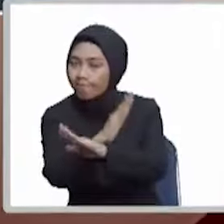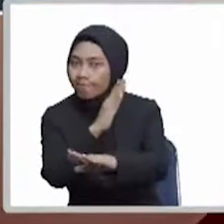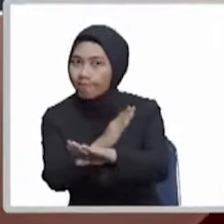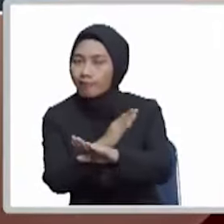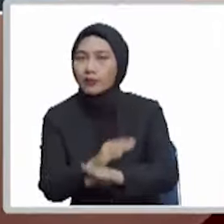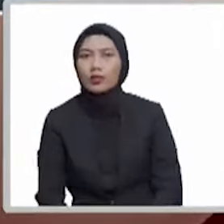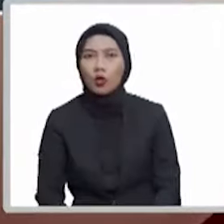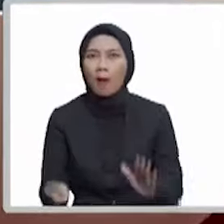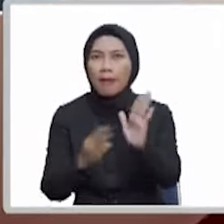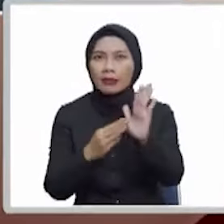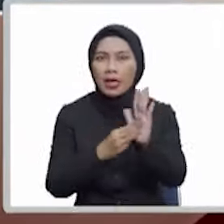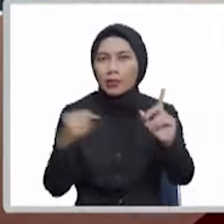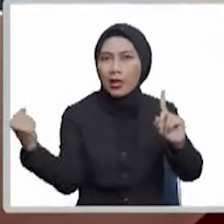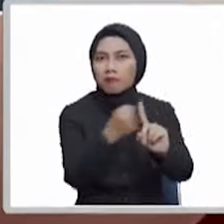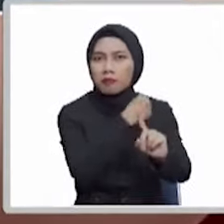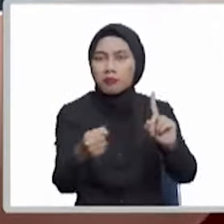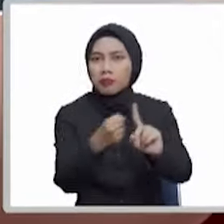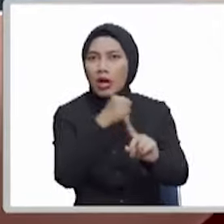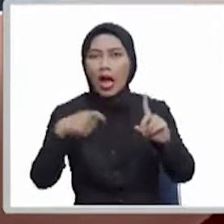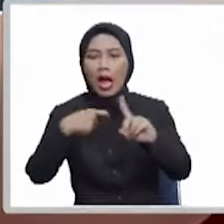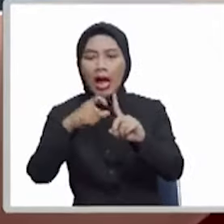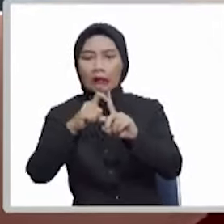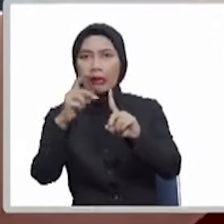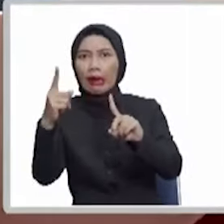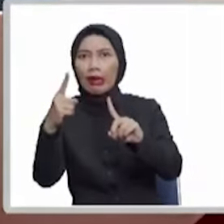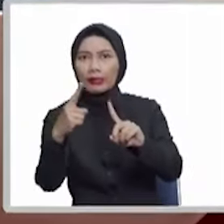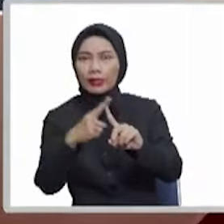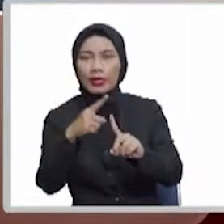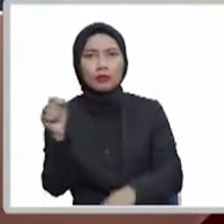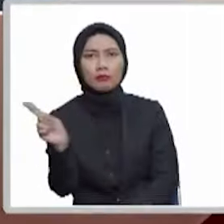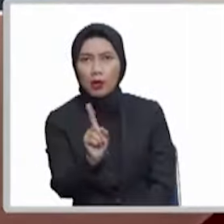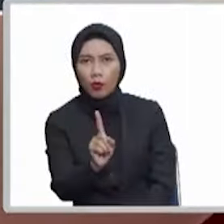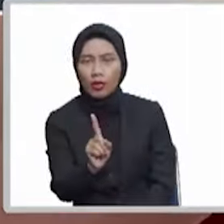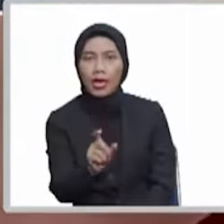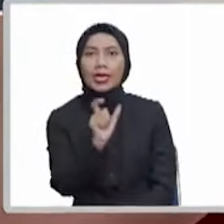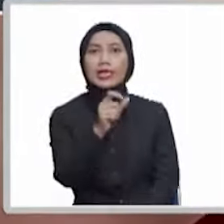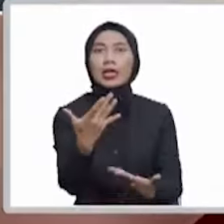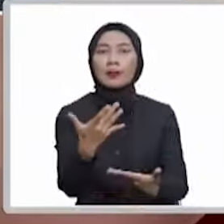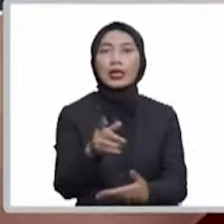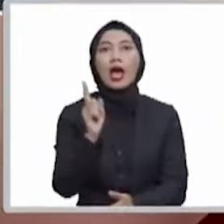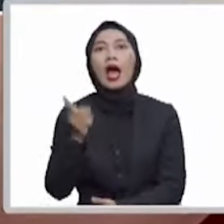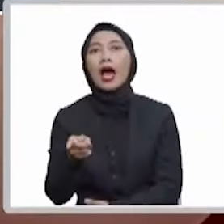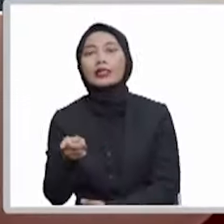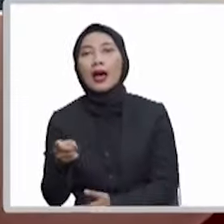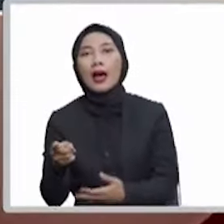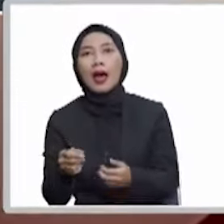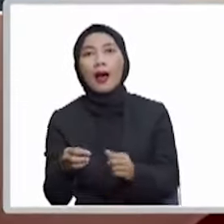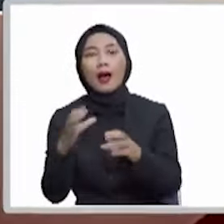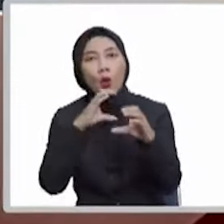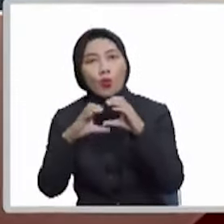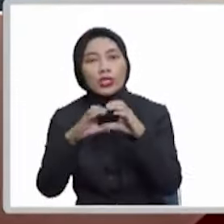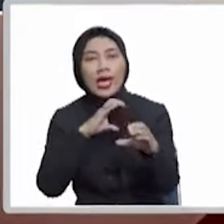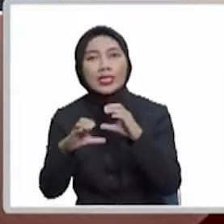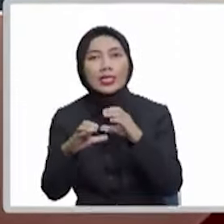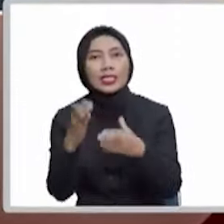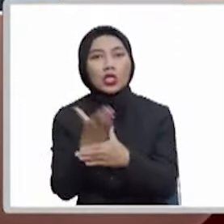persoalan-persoalan KDRT di rumah tangga. Bagaimana caranya untuk mengatasi itu? Makanya kita adakan bimbingan konseling. Biar semua paham.